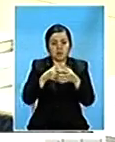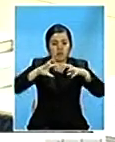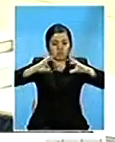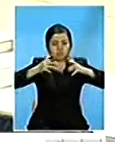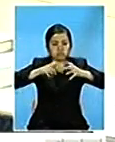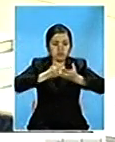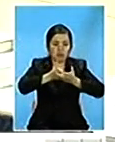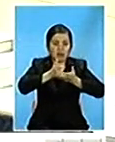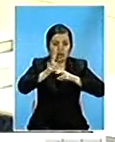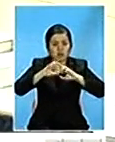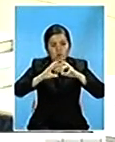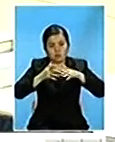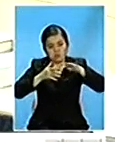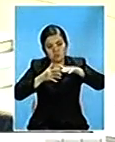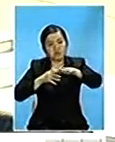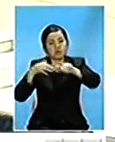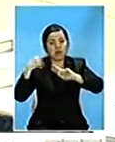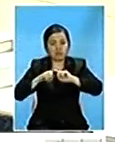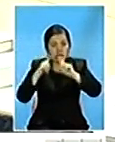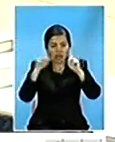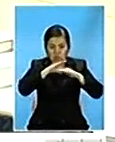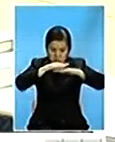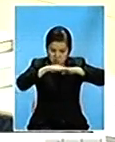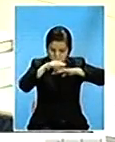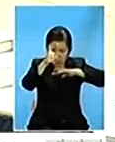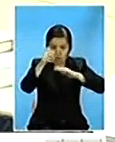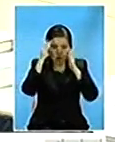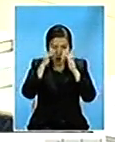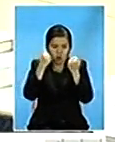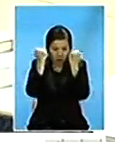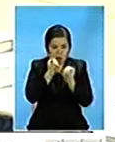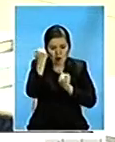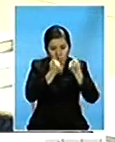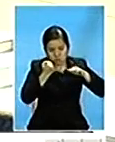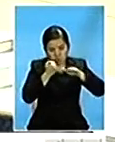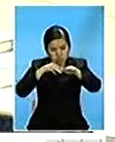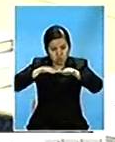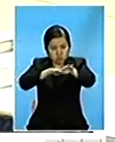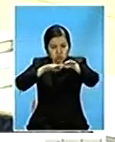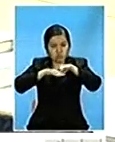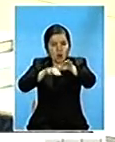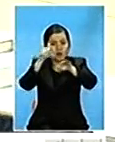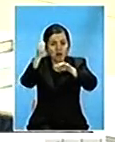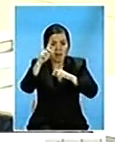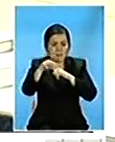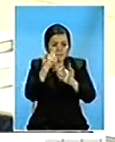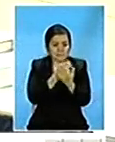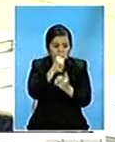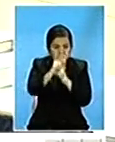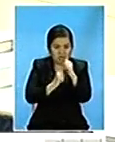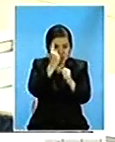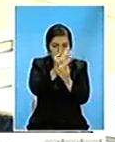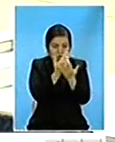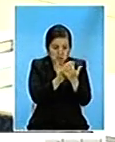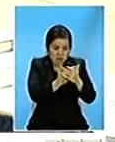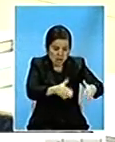ถ้าท่านเป็นปรับปรุงเป็นถนนดีคนก็จะเดินถนนช็อตคัทนี่ปีนจะได้ทางเศรษฐกิจเท่าไหร่งั้นขอให้ท่านช่วยเร่งไปยังหน่วยง